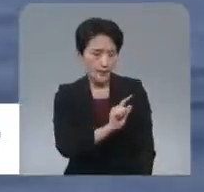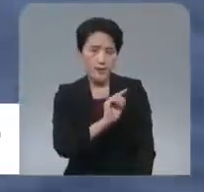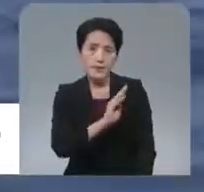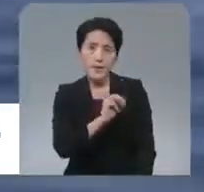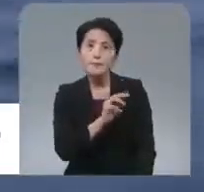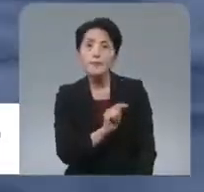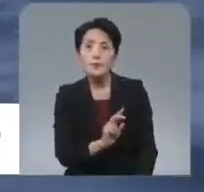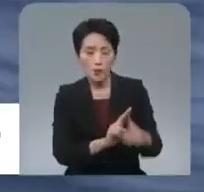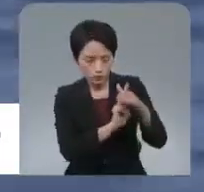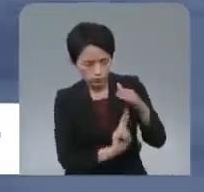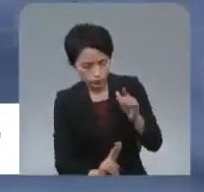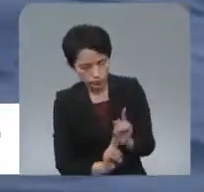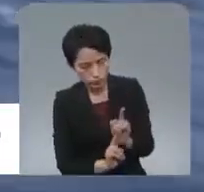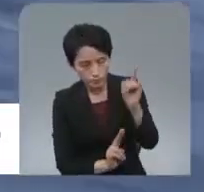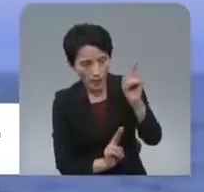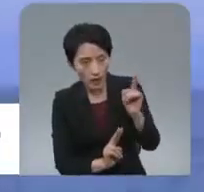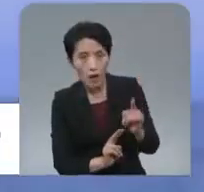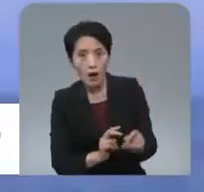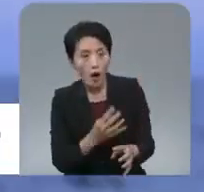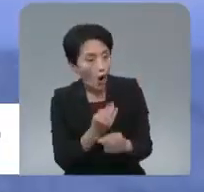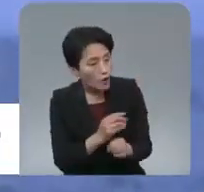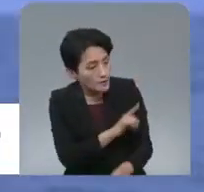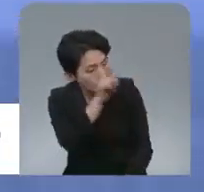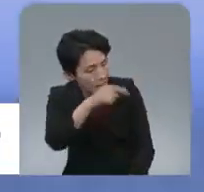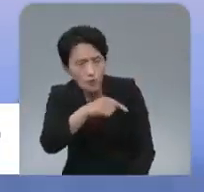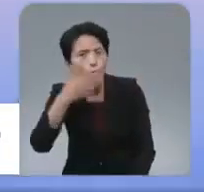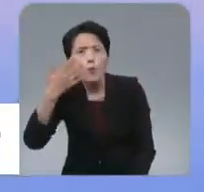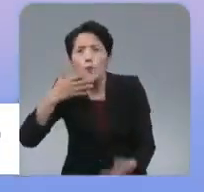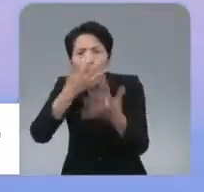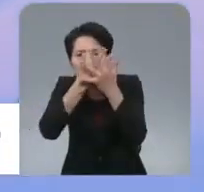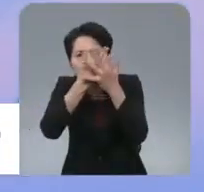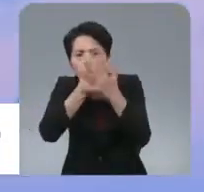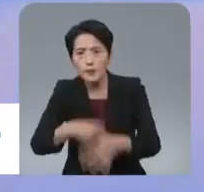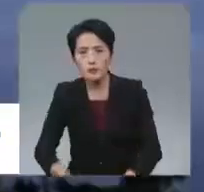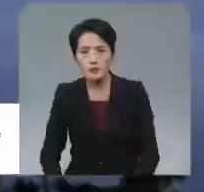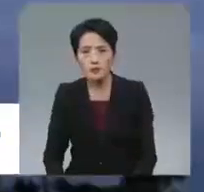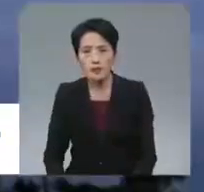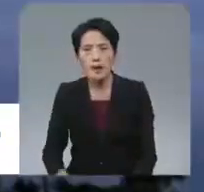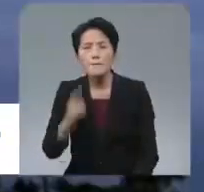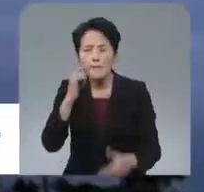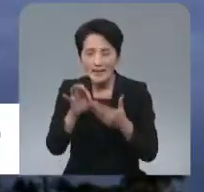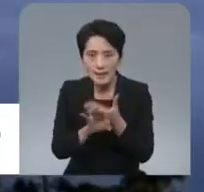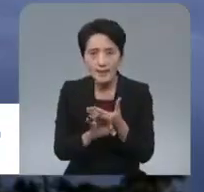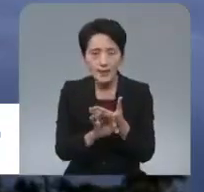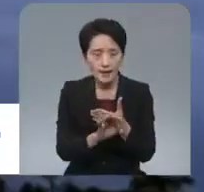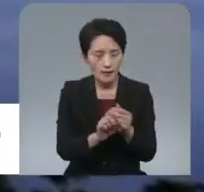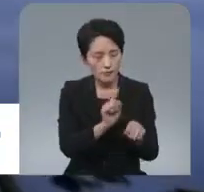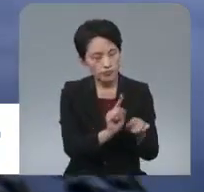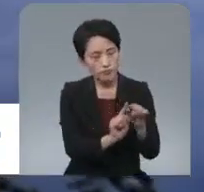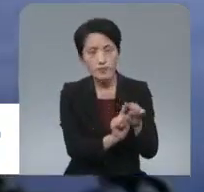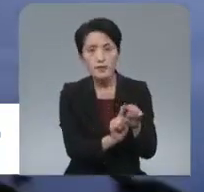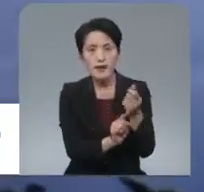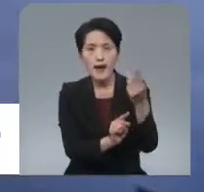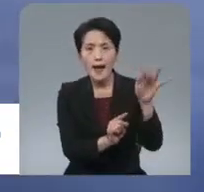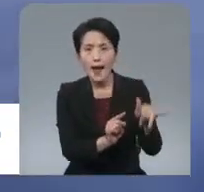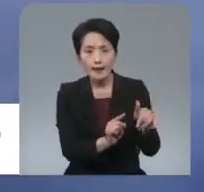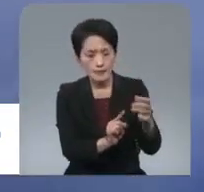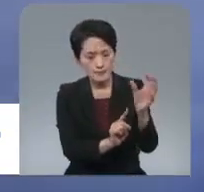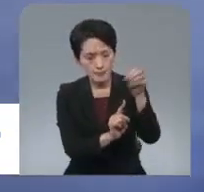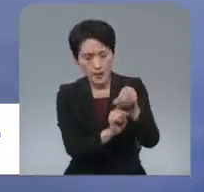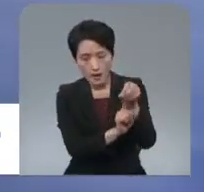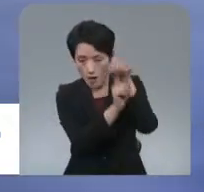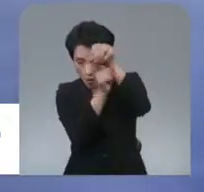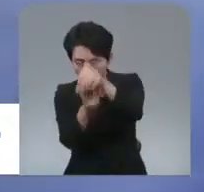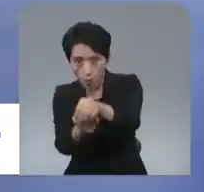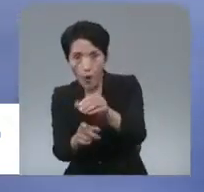руководство КНДР полностью выполнять свои международные обязательства в рамках соответствующих резолюций Совбеза ООН.